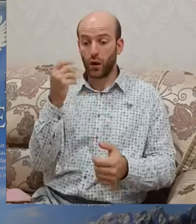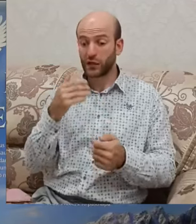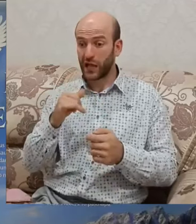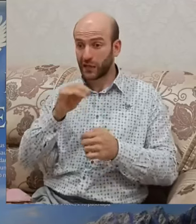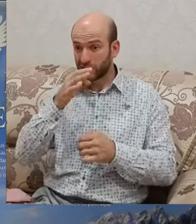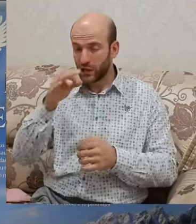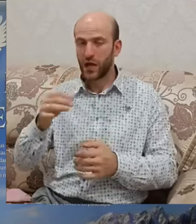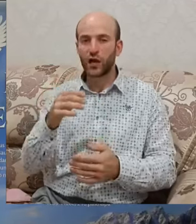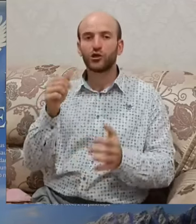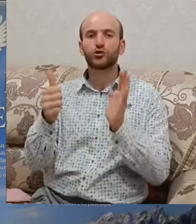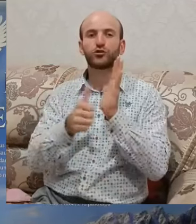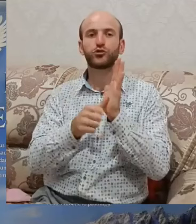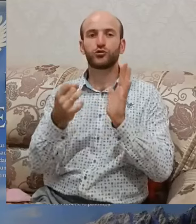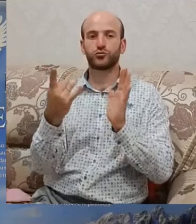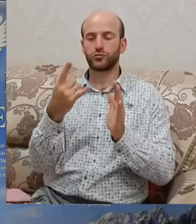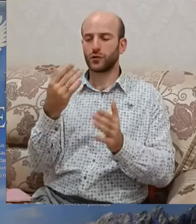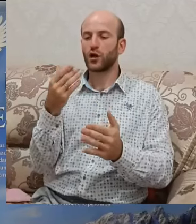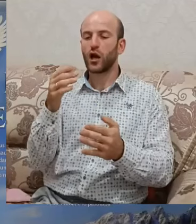vieną. Не один.